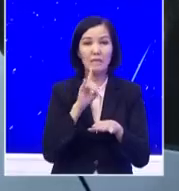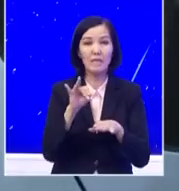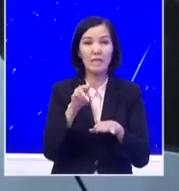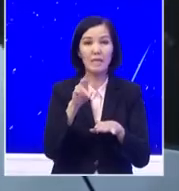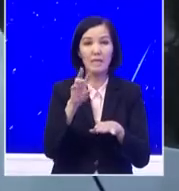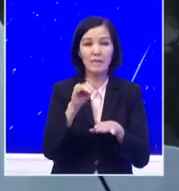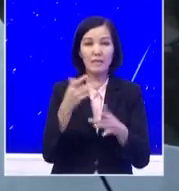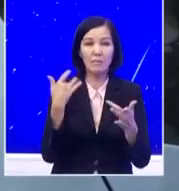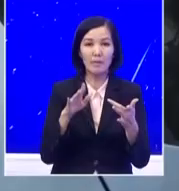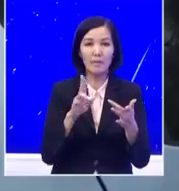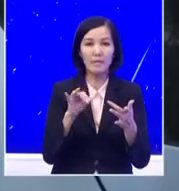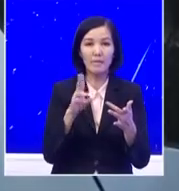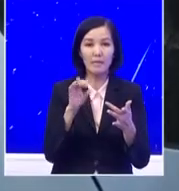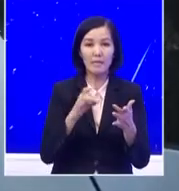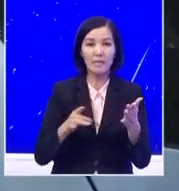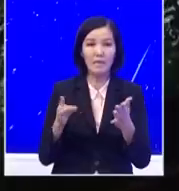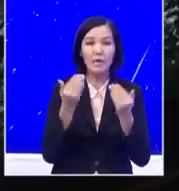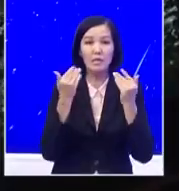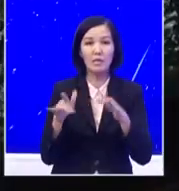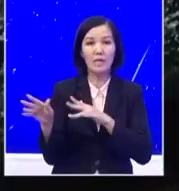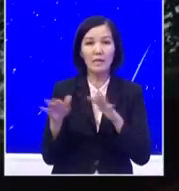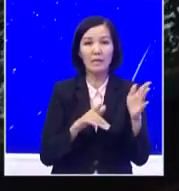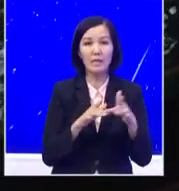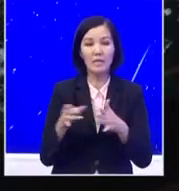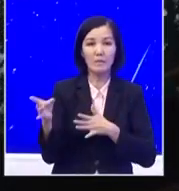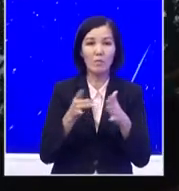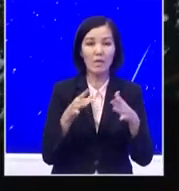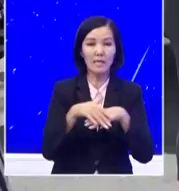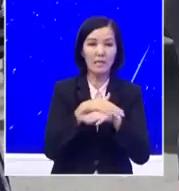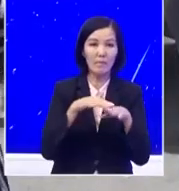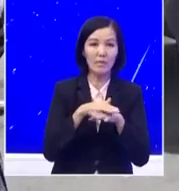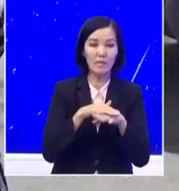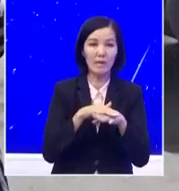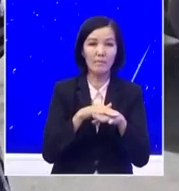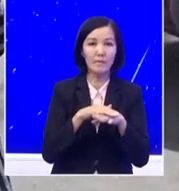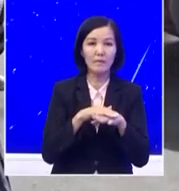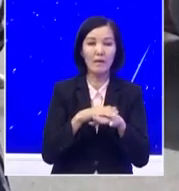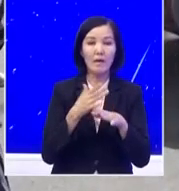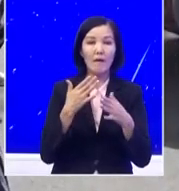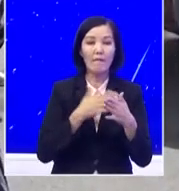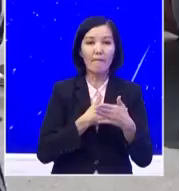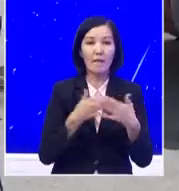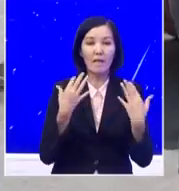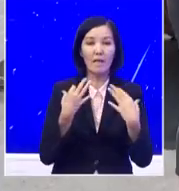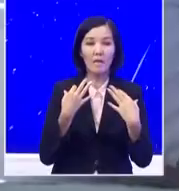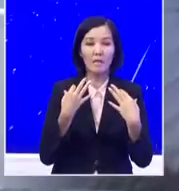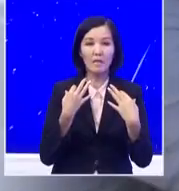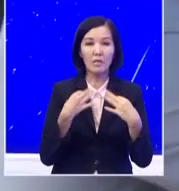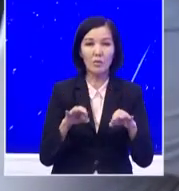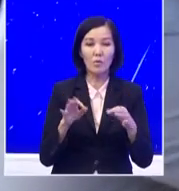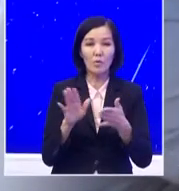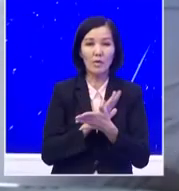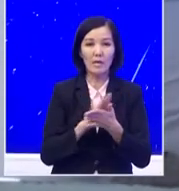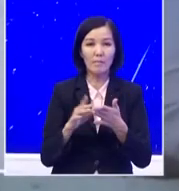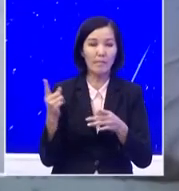Илийском, Жамбылском, Карасайском районах. Акция сейчас приобретает республиканский масштаб, следуя за волонтерами города Алматы, которые